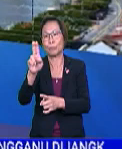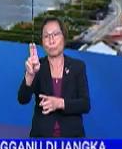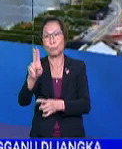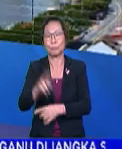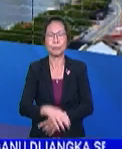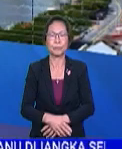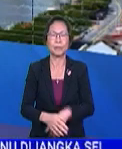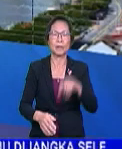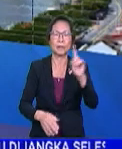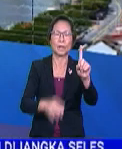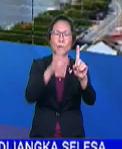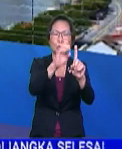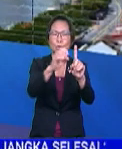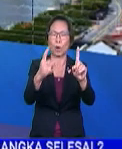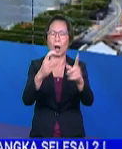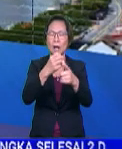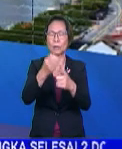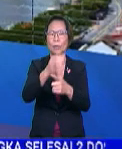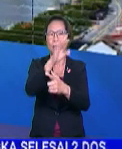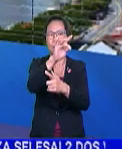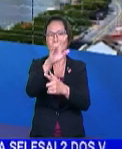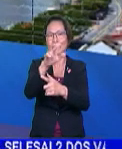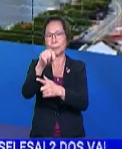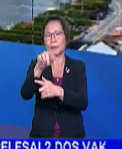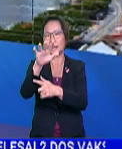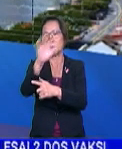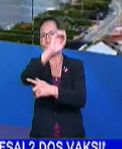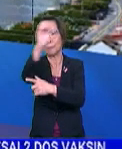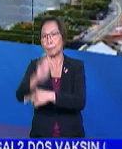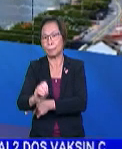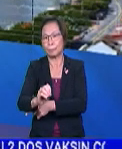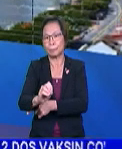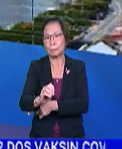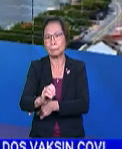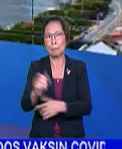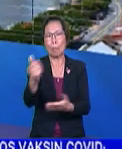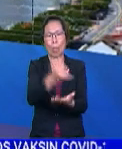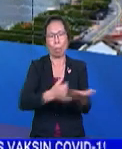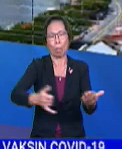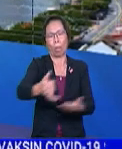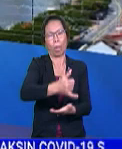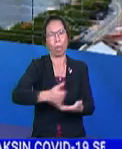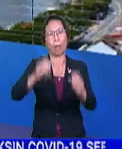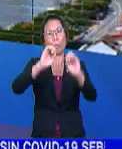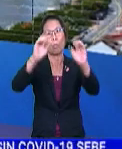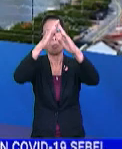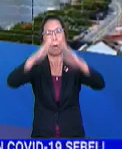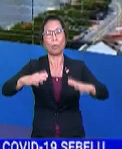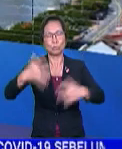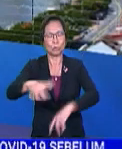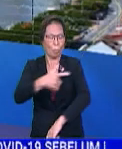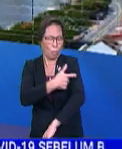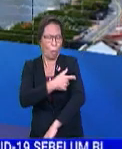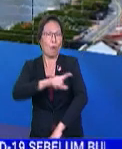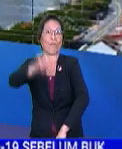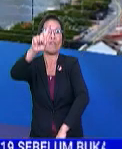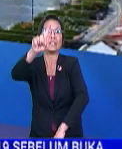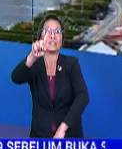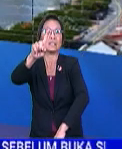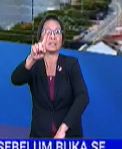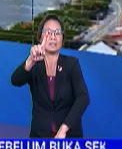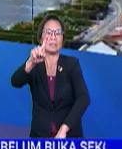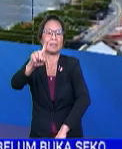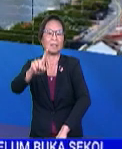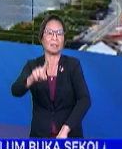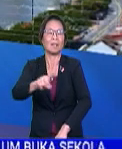Seramai 101 orang atau 83.5% orang gelandangan di Sarawak telah mendapat dos pertama vaksin